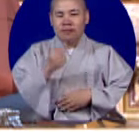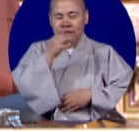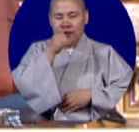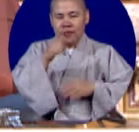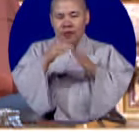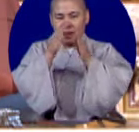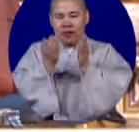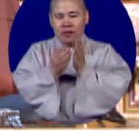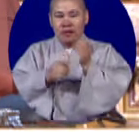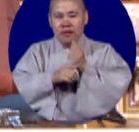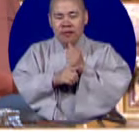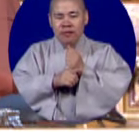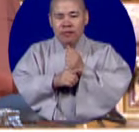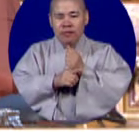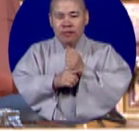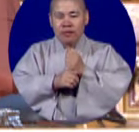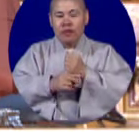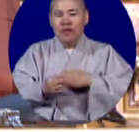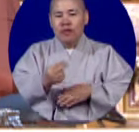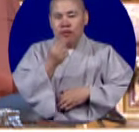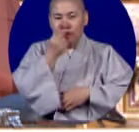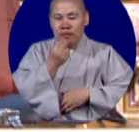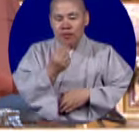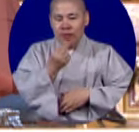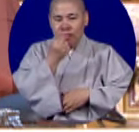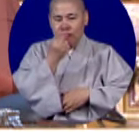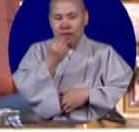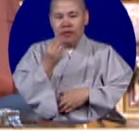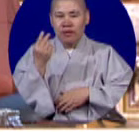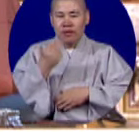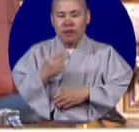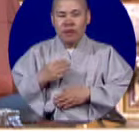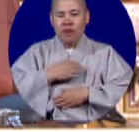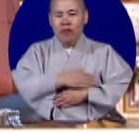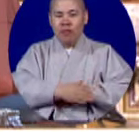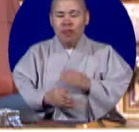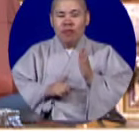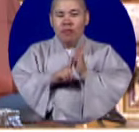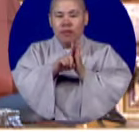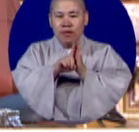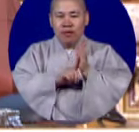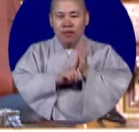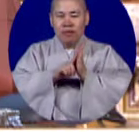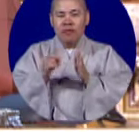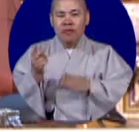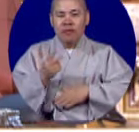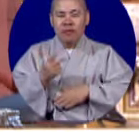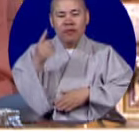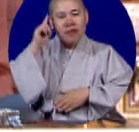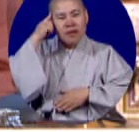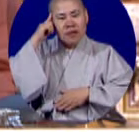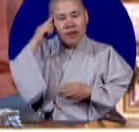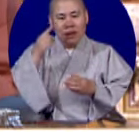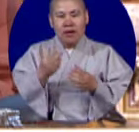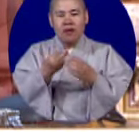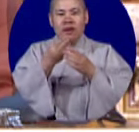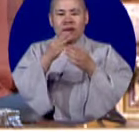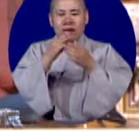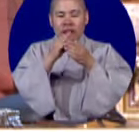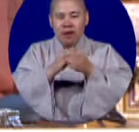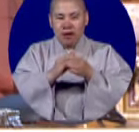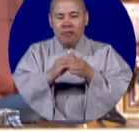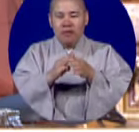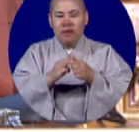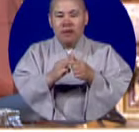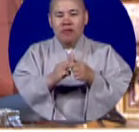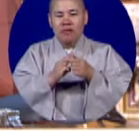것은 수명과 체온과 의식이 합쳐진 걸 중생이라고